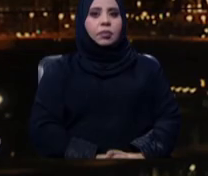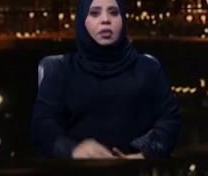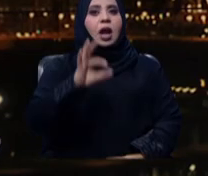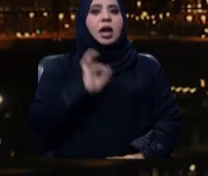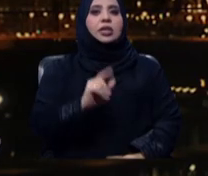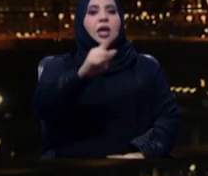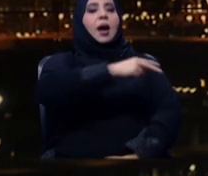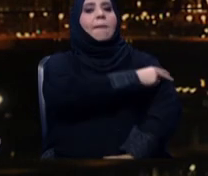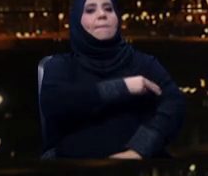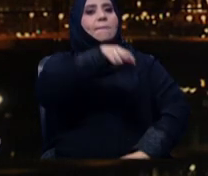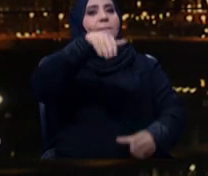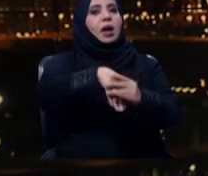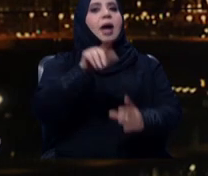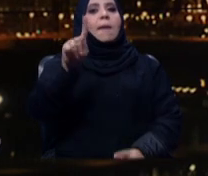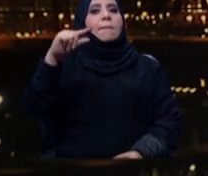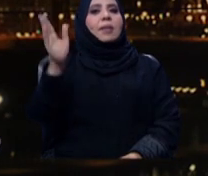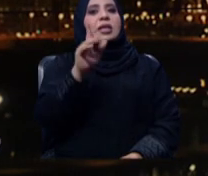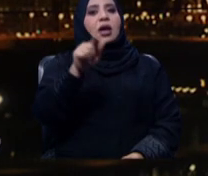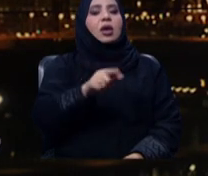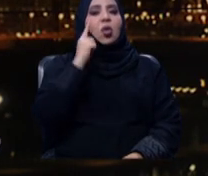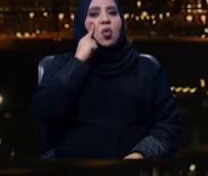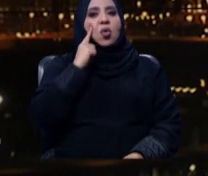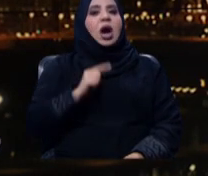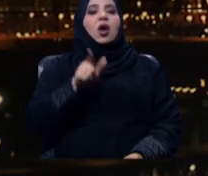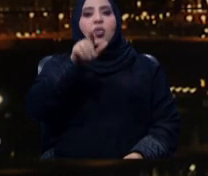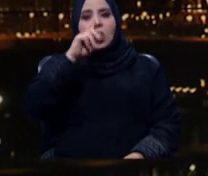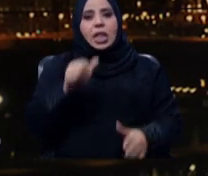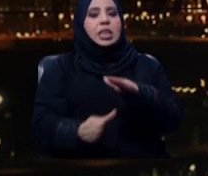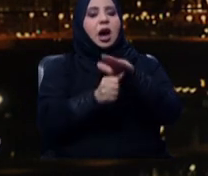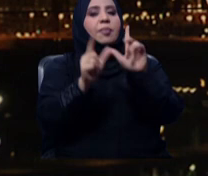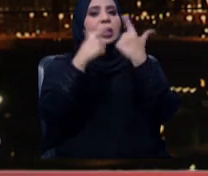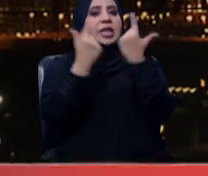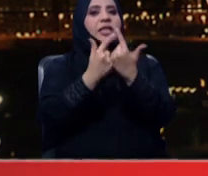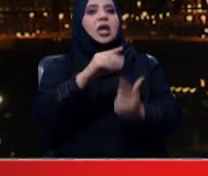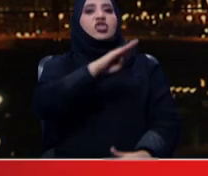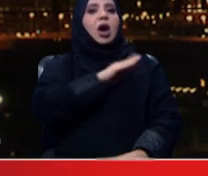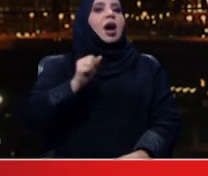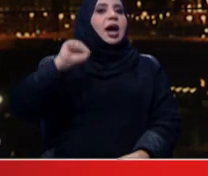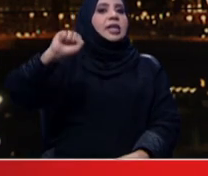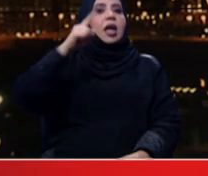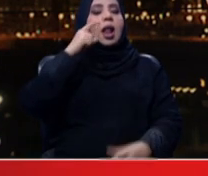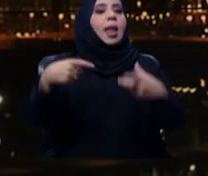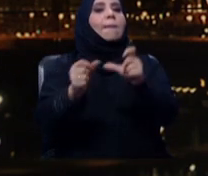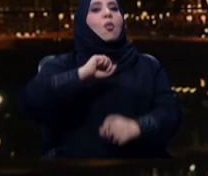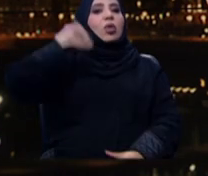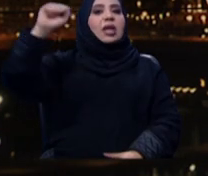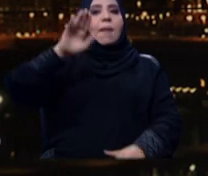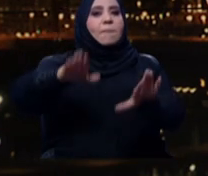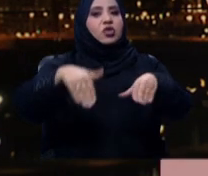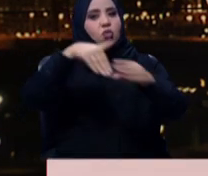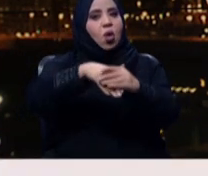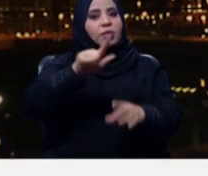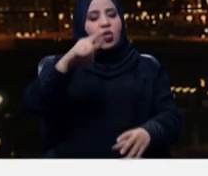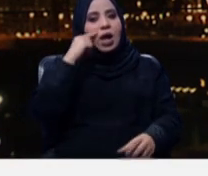أكد النائب بدر الدوسري نائب رئيس لجنة الشؤون الخارجية والدفاع والأمن الوطني بمجلس النواب في أعمال الندوة